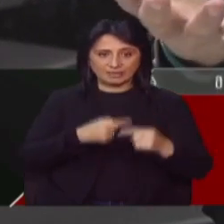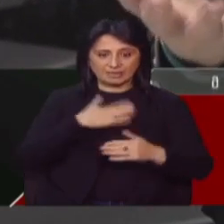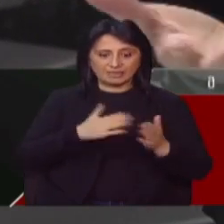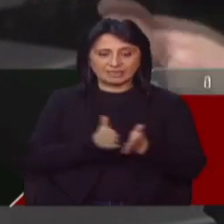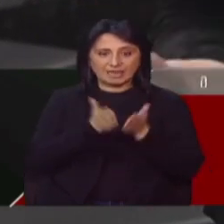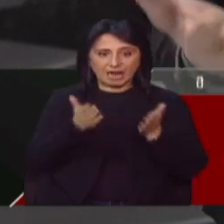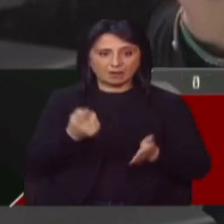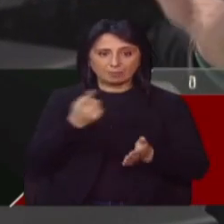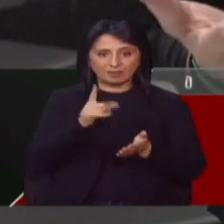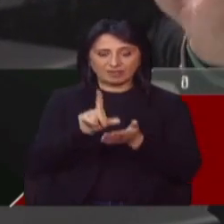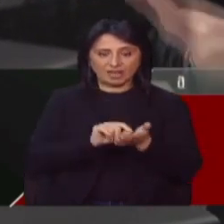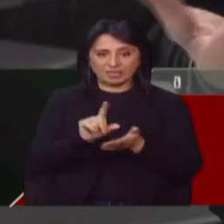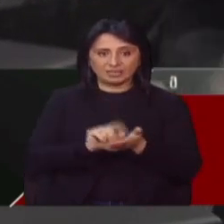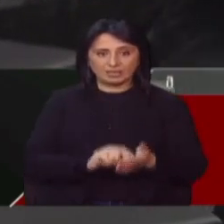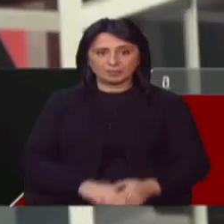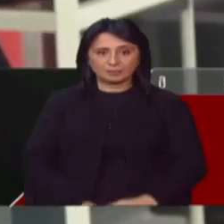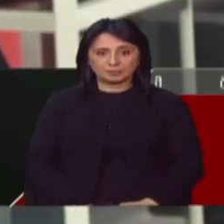სახარებების პირველი ასლები.